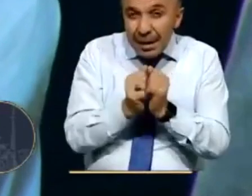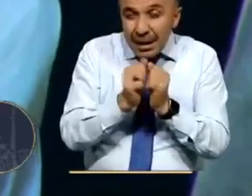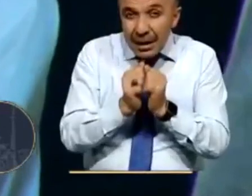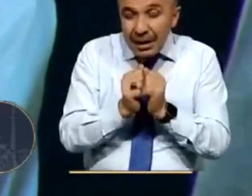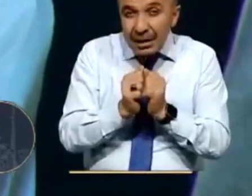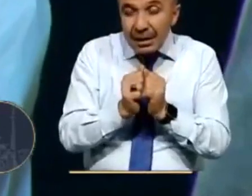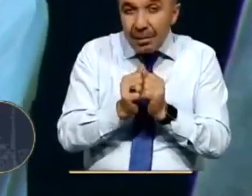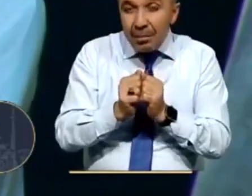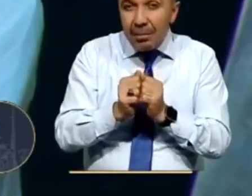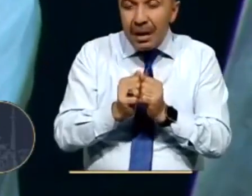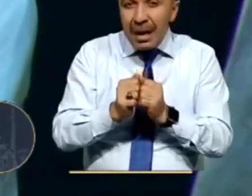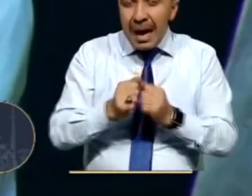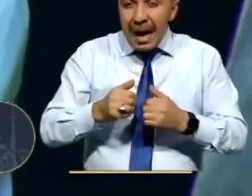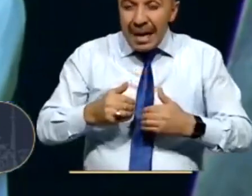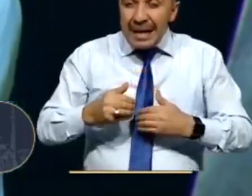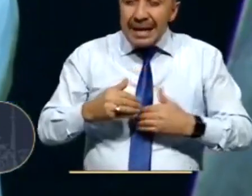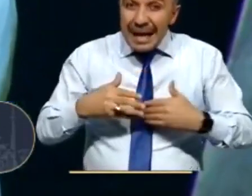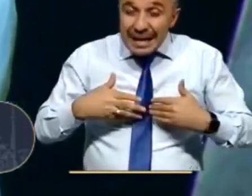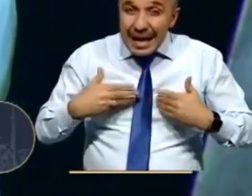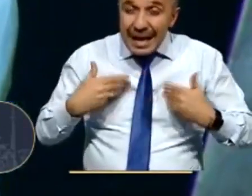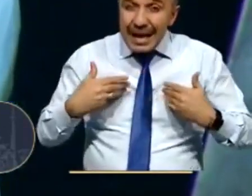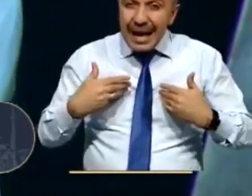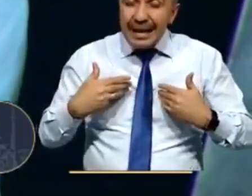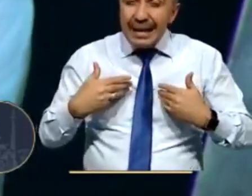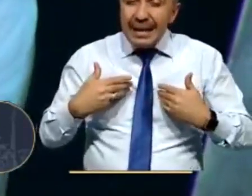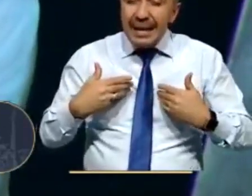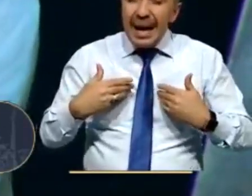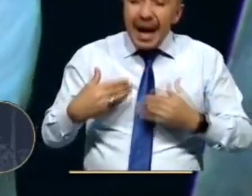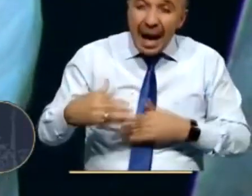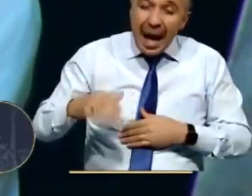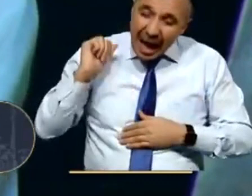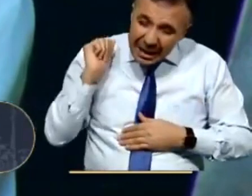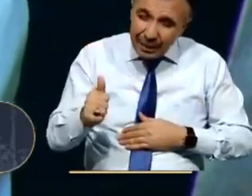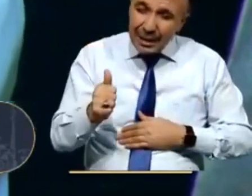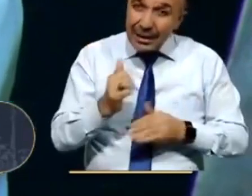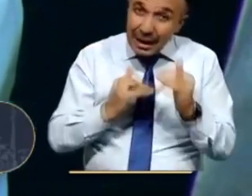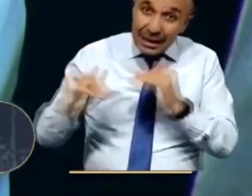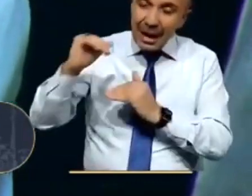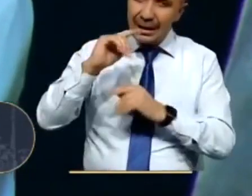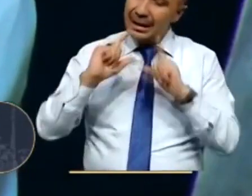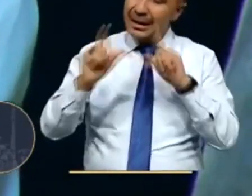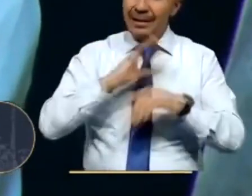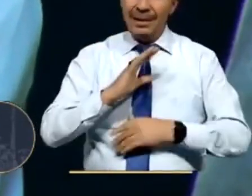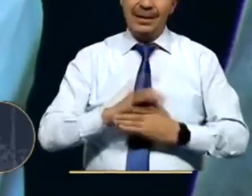edici özelliğine her zamankinden daha fazla ihtiyacımız vardır.